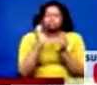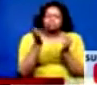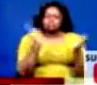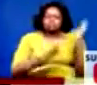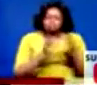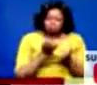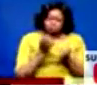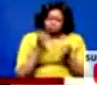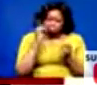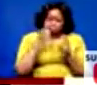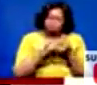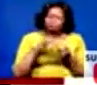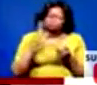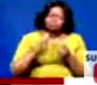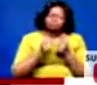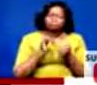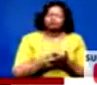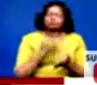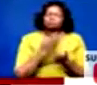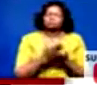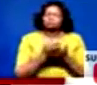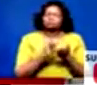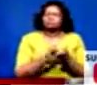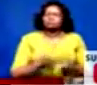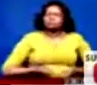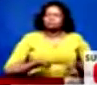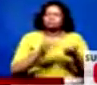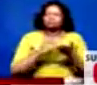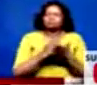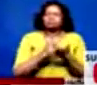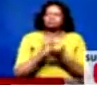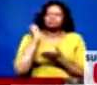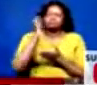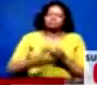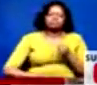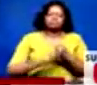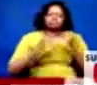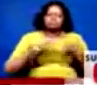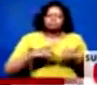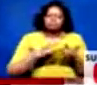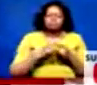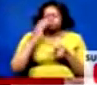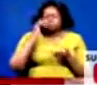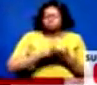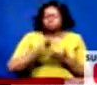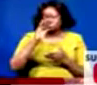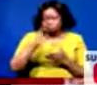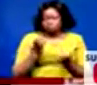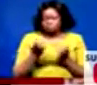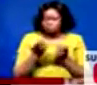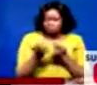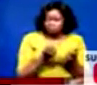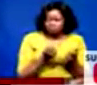Mombasa. Na tena zaidi tunashukuru kwamba kuna hustler fund ambayo amesema kwamba itakuja kwa wananchi. Kwa hivyo tunajua wale SMEs, ile biashara ndogo ndogo, at